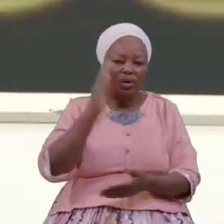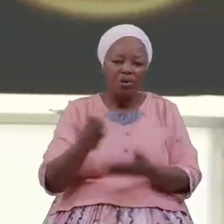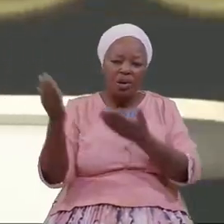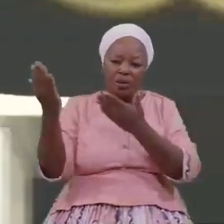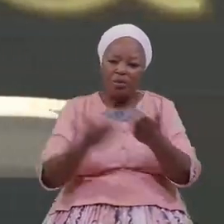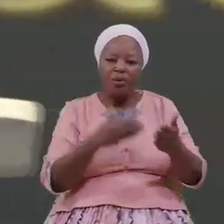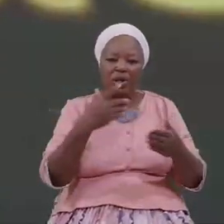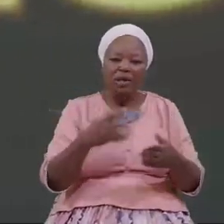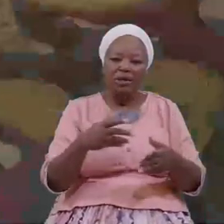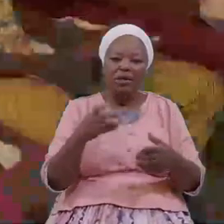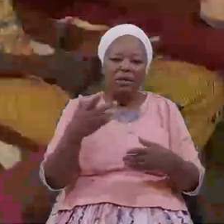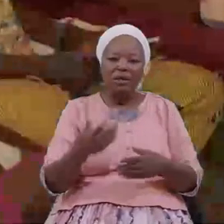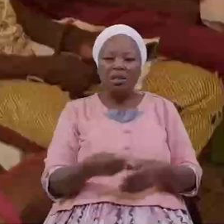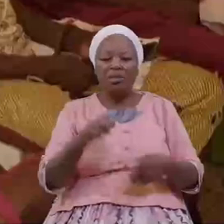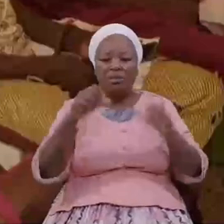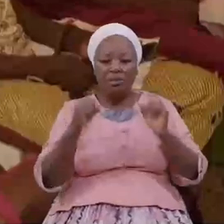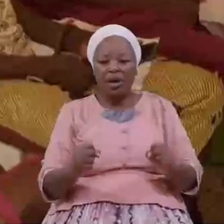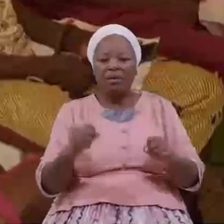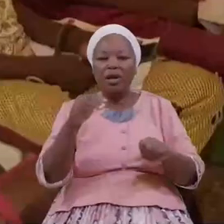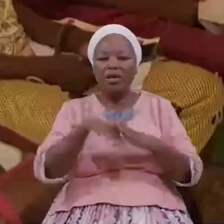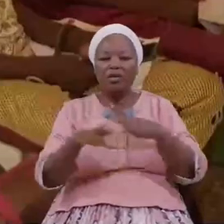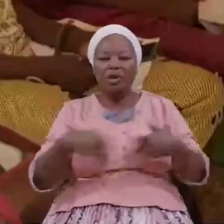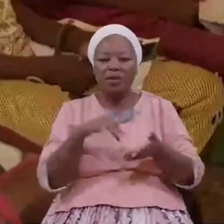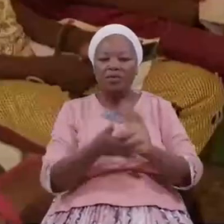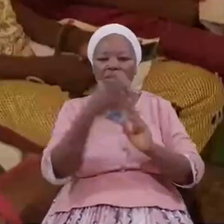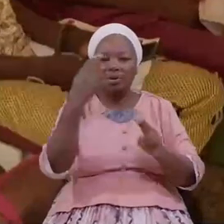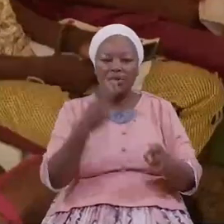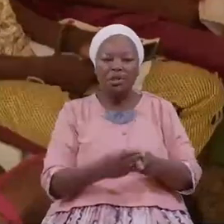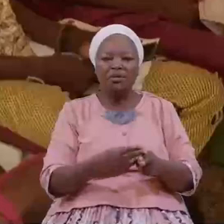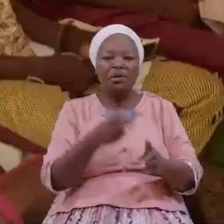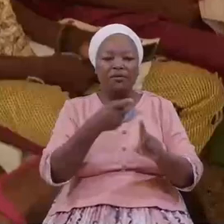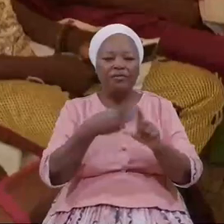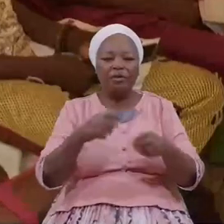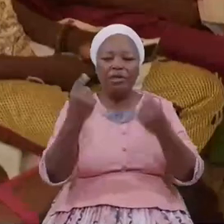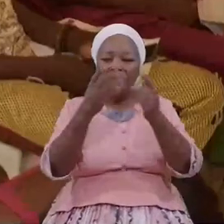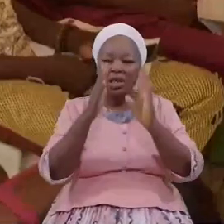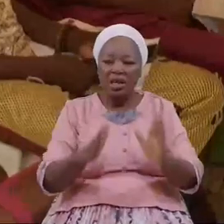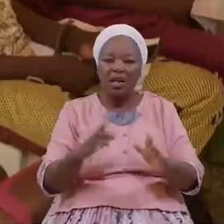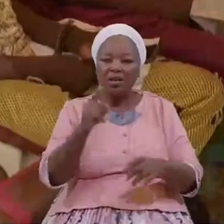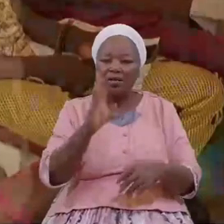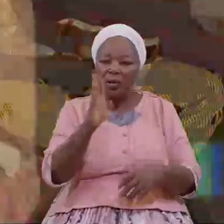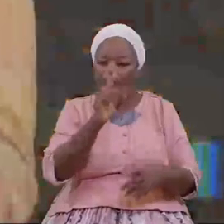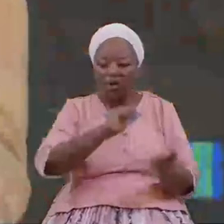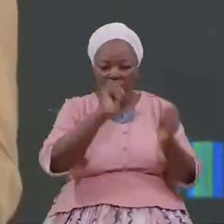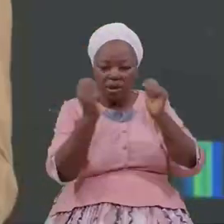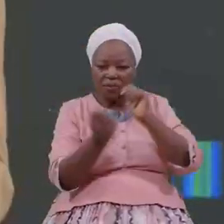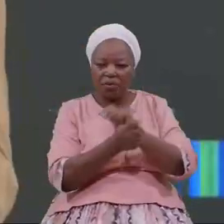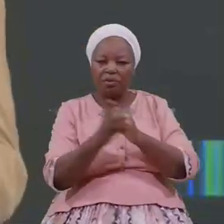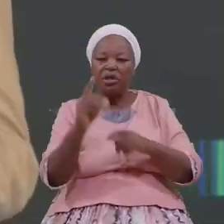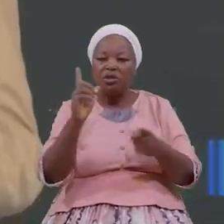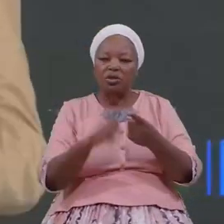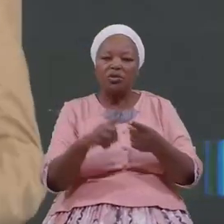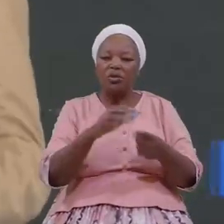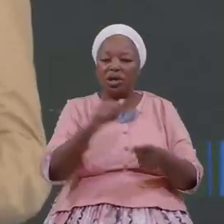apporter la puissance à votre vie au nom de Jésus-Christ. Du pécheur, vous serez transformé